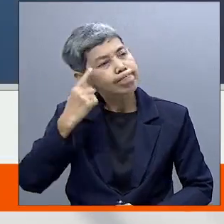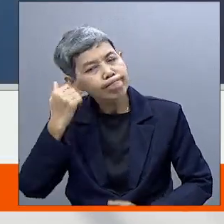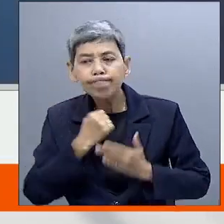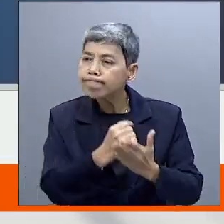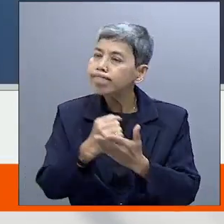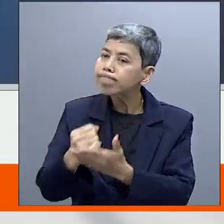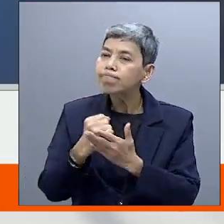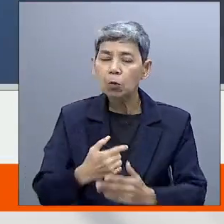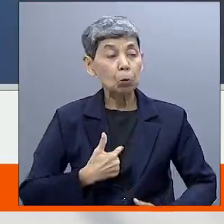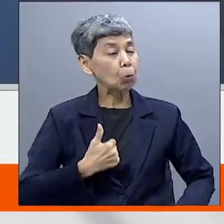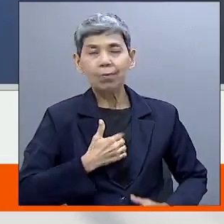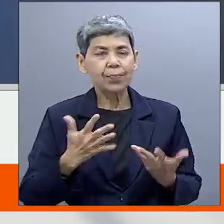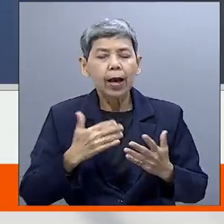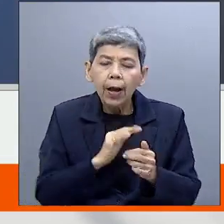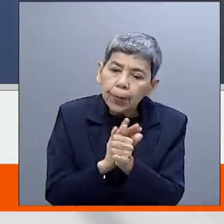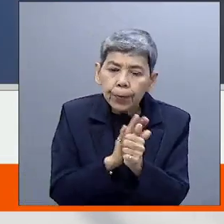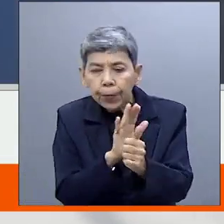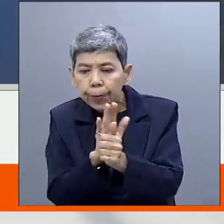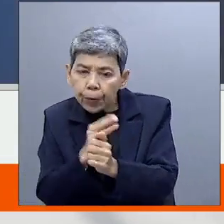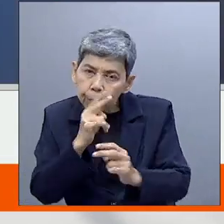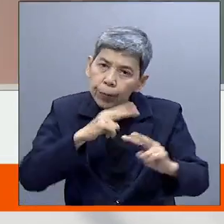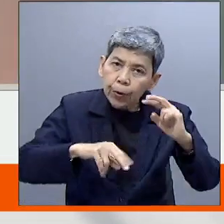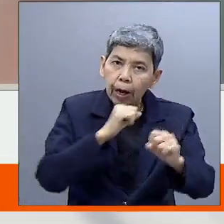มหรือหลงตัวเองซึ่งจะเป็นพวกที่จะกระ